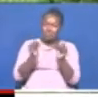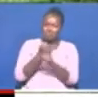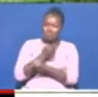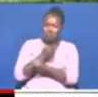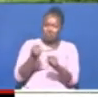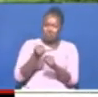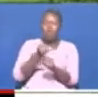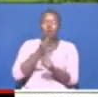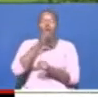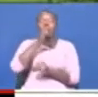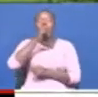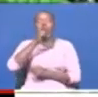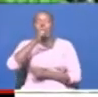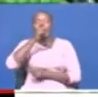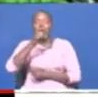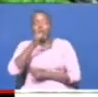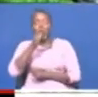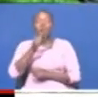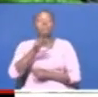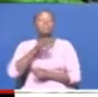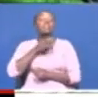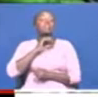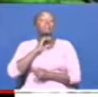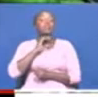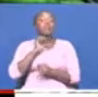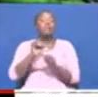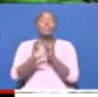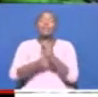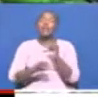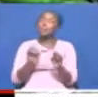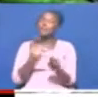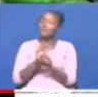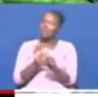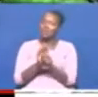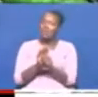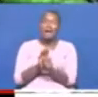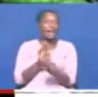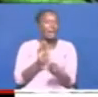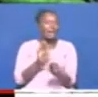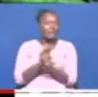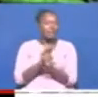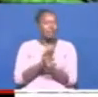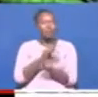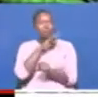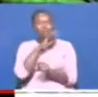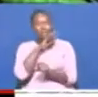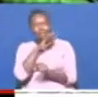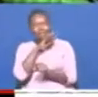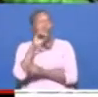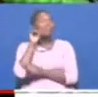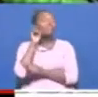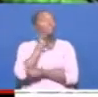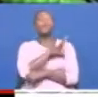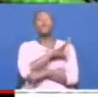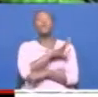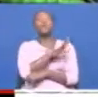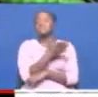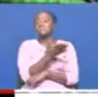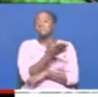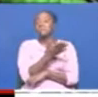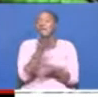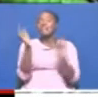chemicals emitted by the company. Kumekuwa na uchafuzi mwingi, tukianza na kelele, hali ya anga imekuwa ni